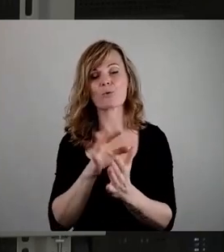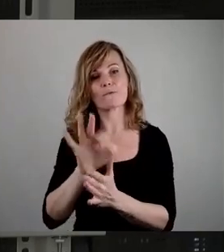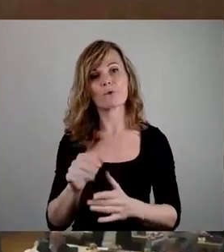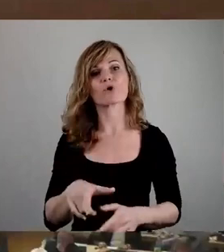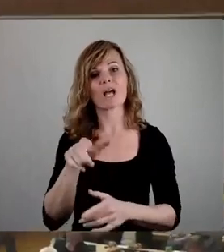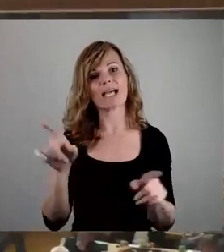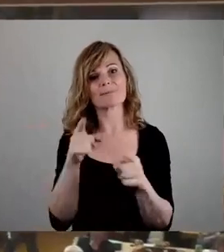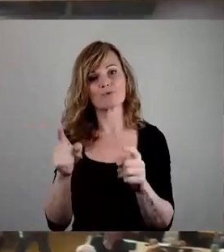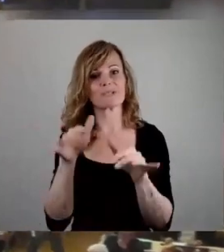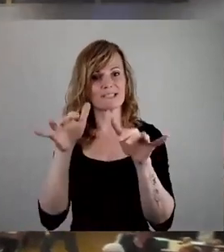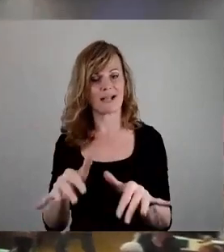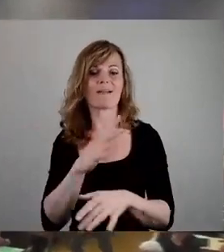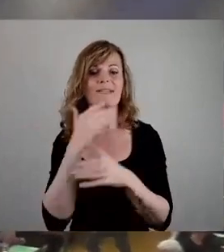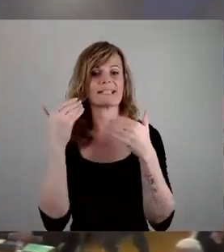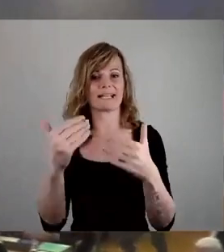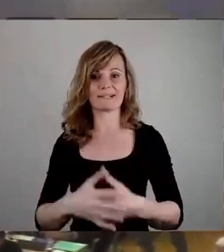Vielen Dank.